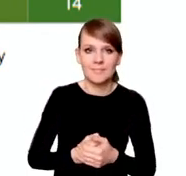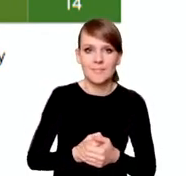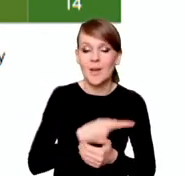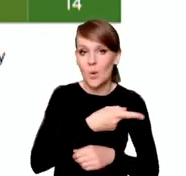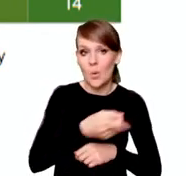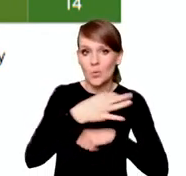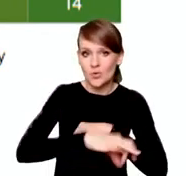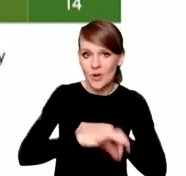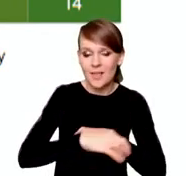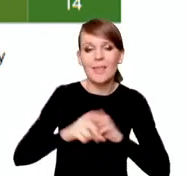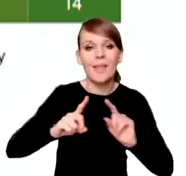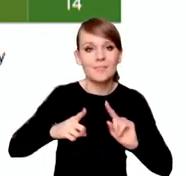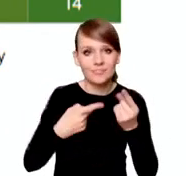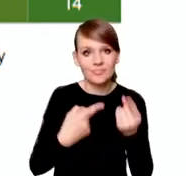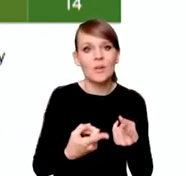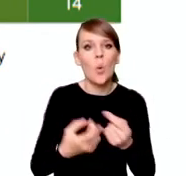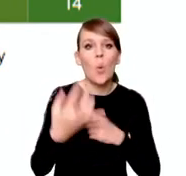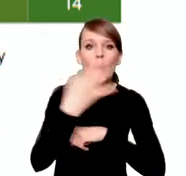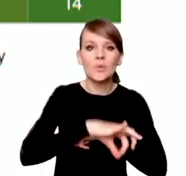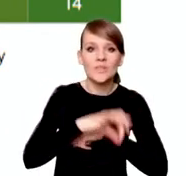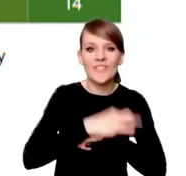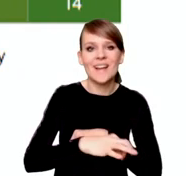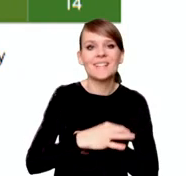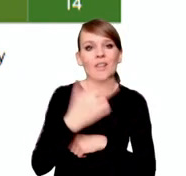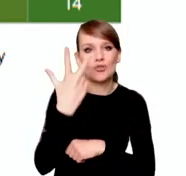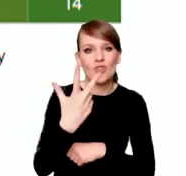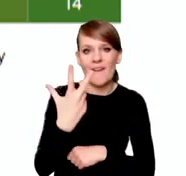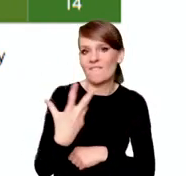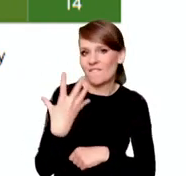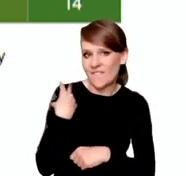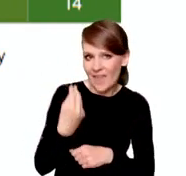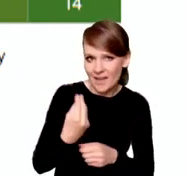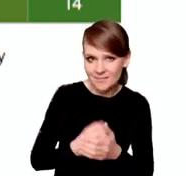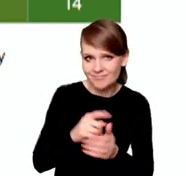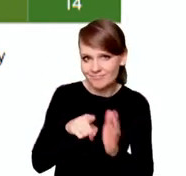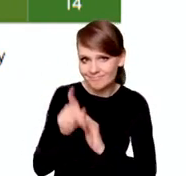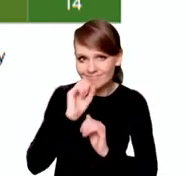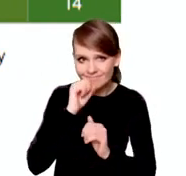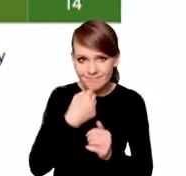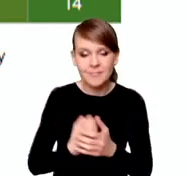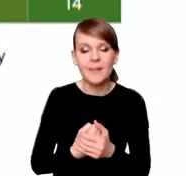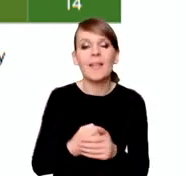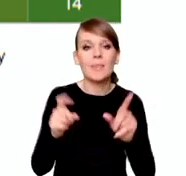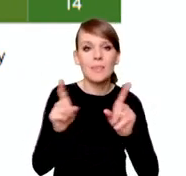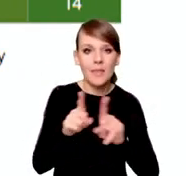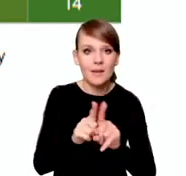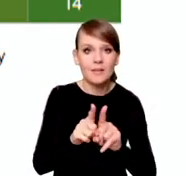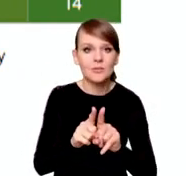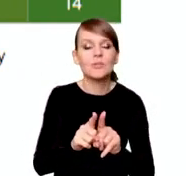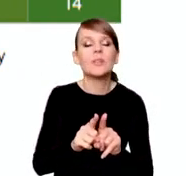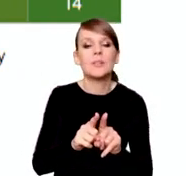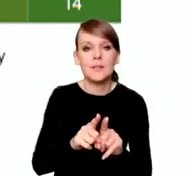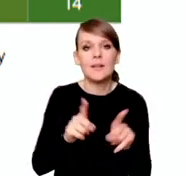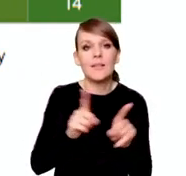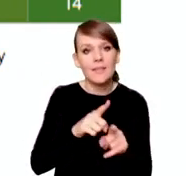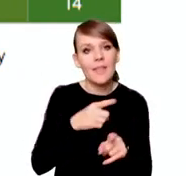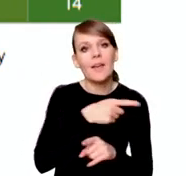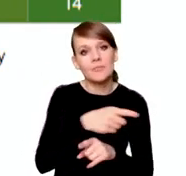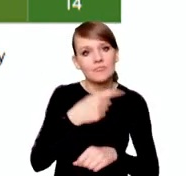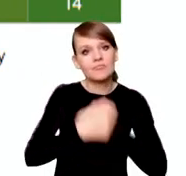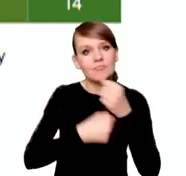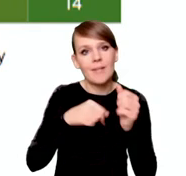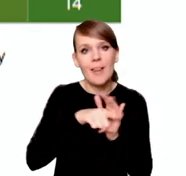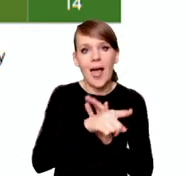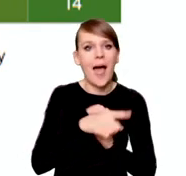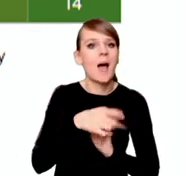organizują uniwersytety trzeciego wieku. Są też kierowane działania w stronę młodzieży,